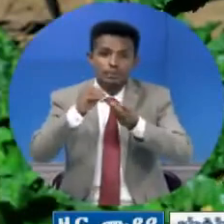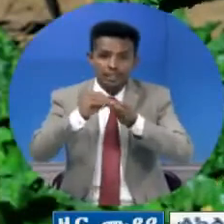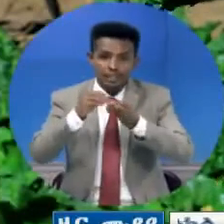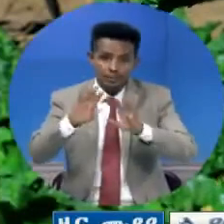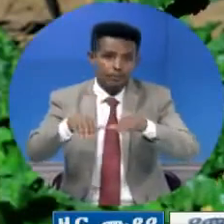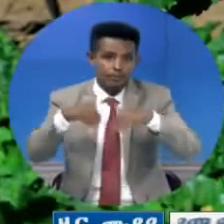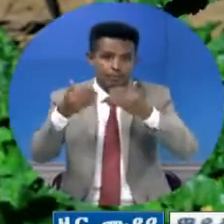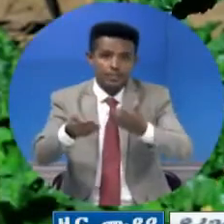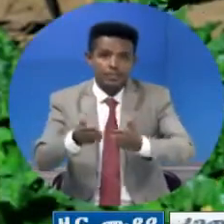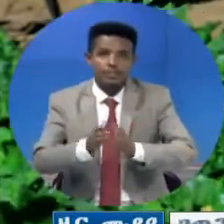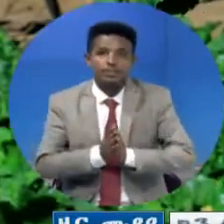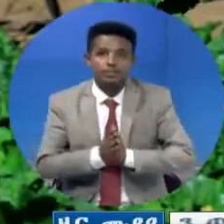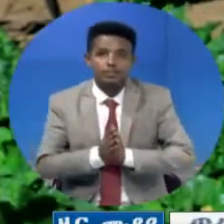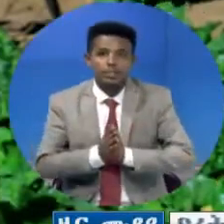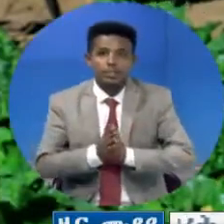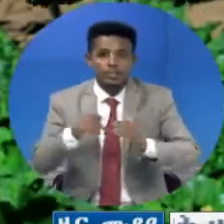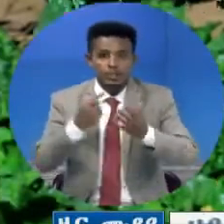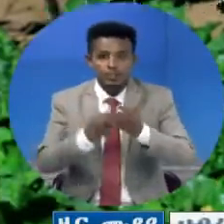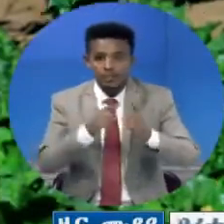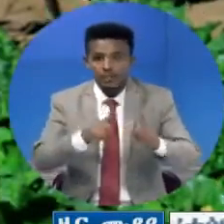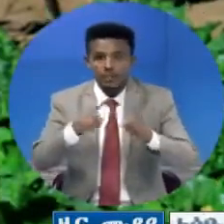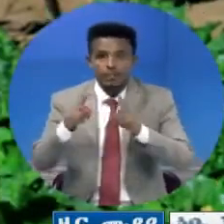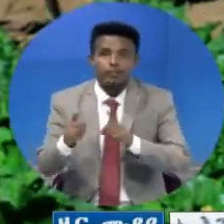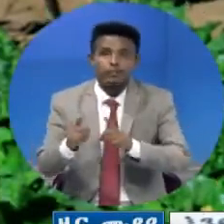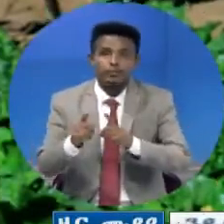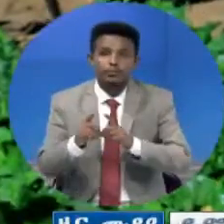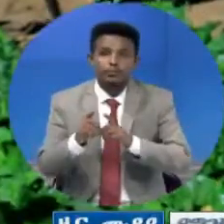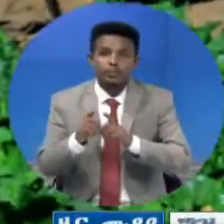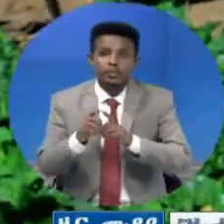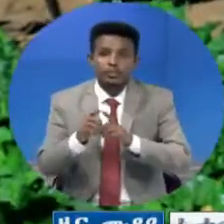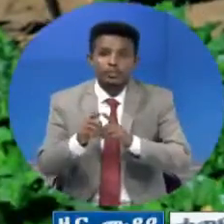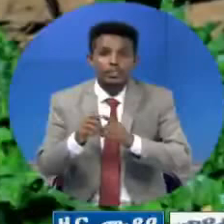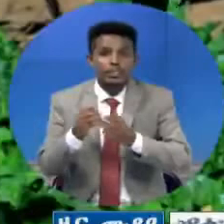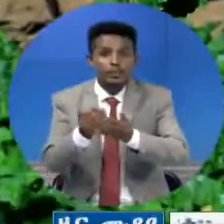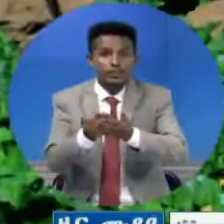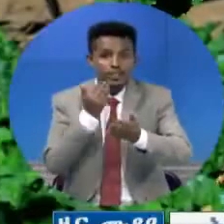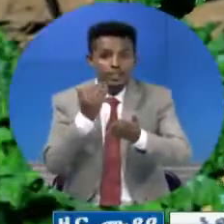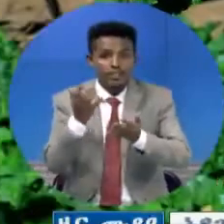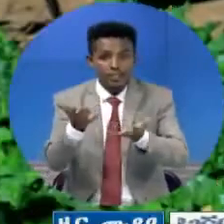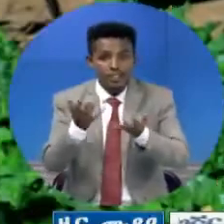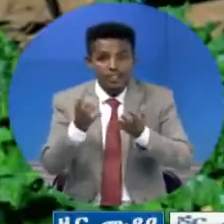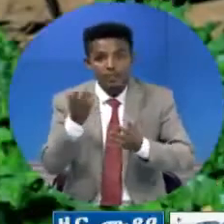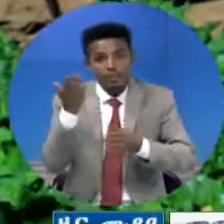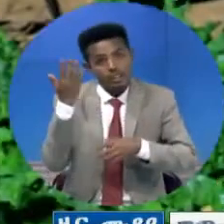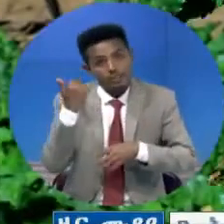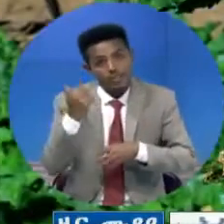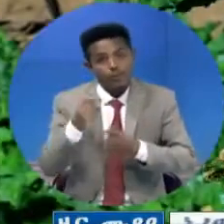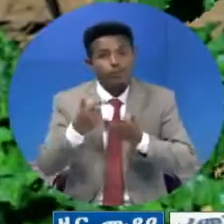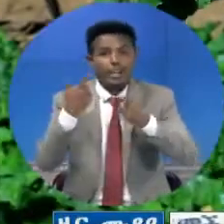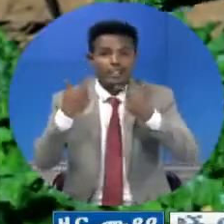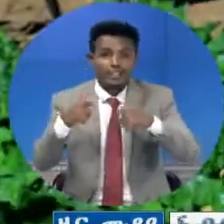ነው። ያው በአጋጣሚ እኔ ከዚህ በፊት ፈልገው ነበር፣ ግን ዘንድሮ በአጋጣሚ ያገኘሁት